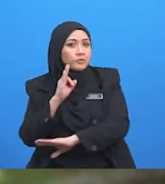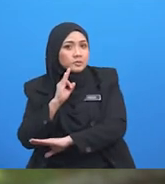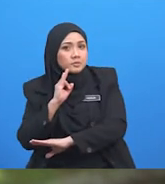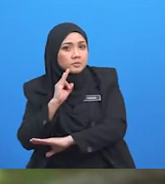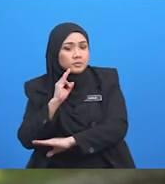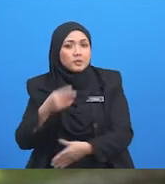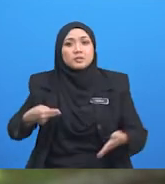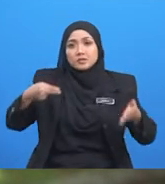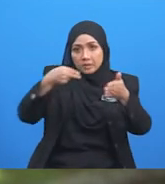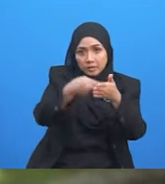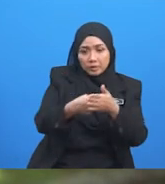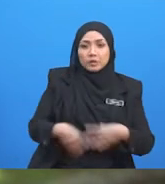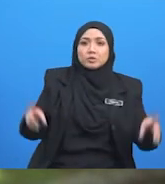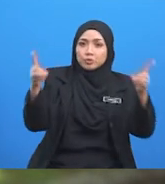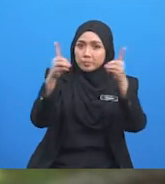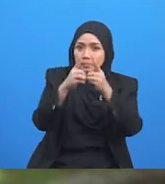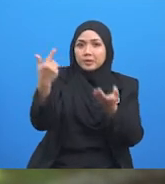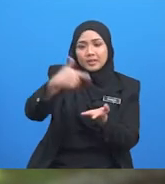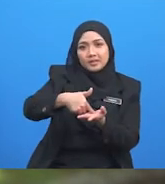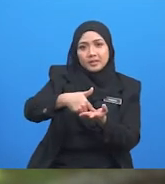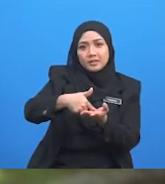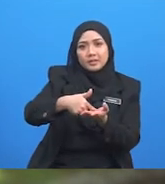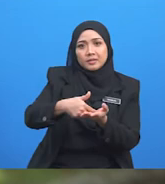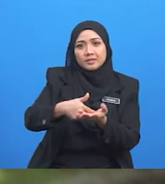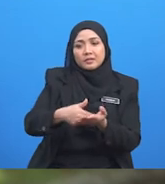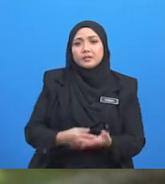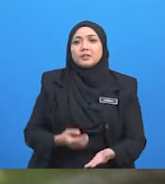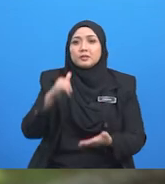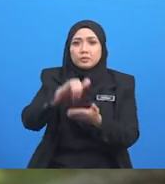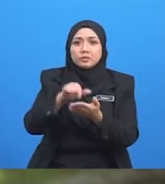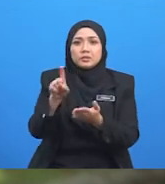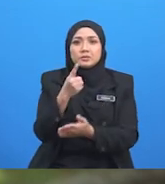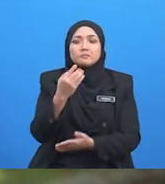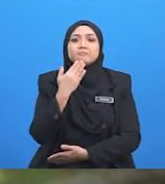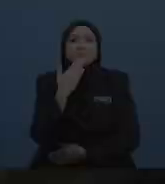Sehingga berjumpa lagi. Sekian, terima kasih.